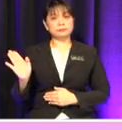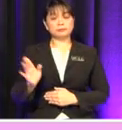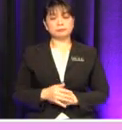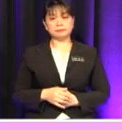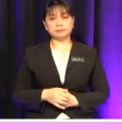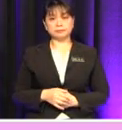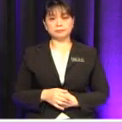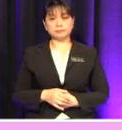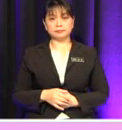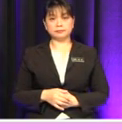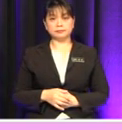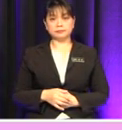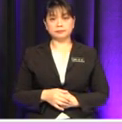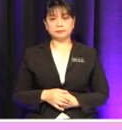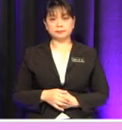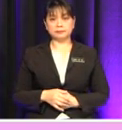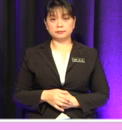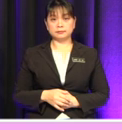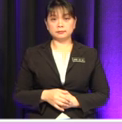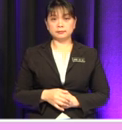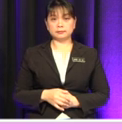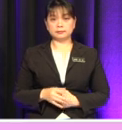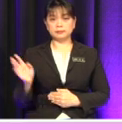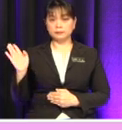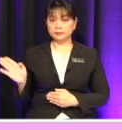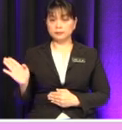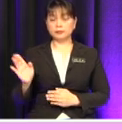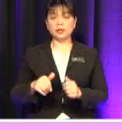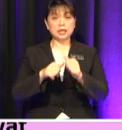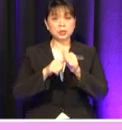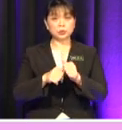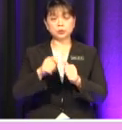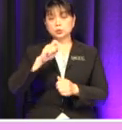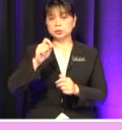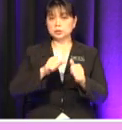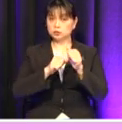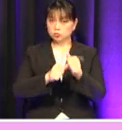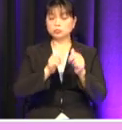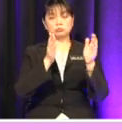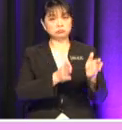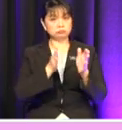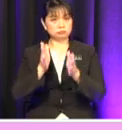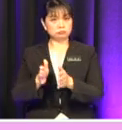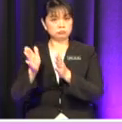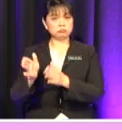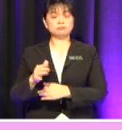dia punya akronim tulis mengikut urutan Oke jadi